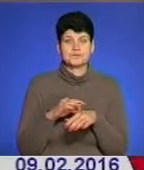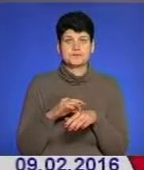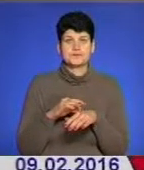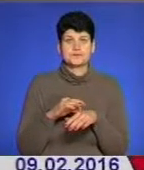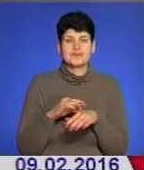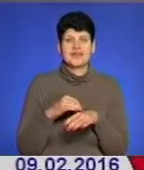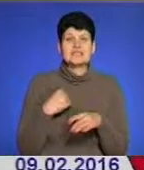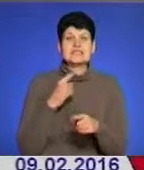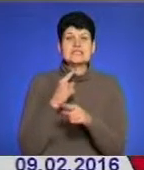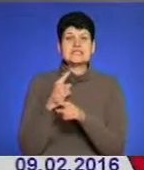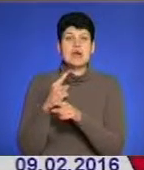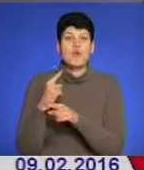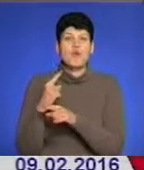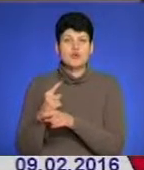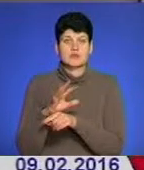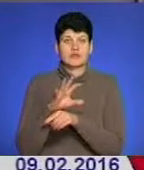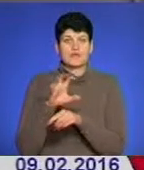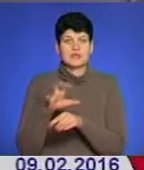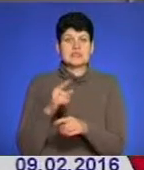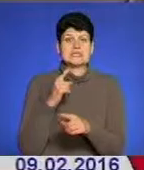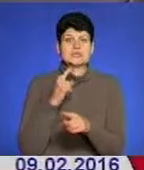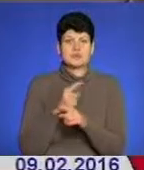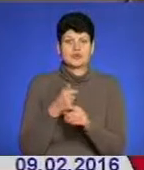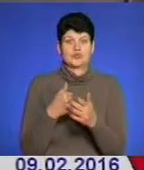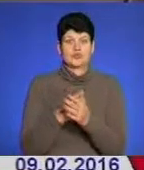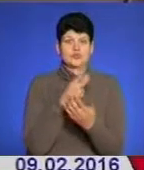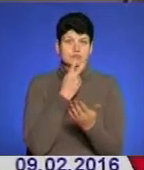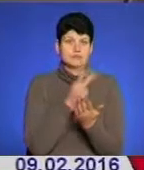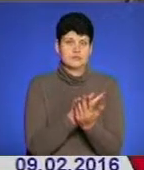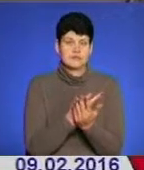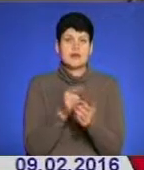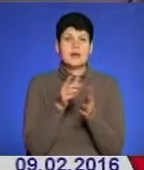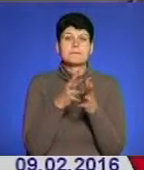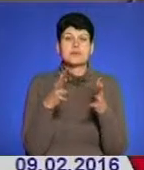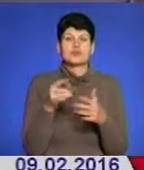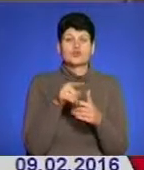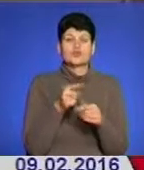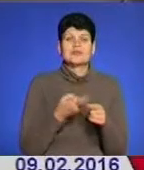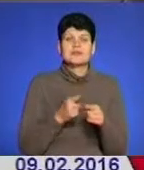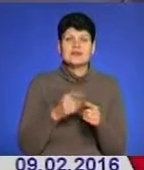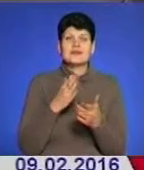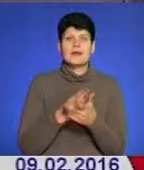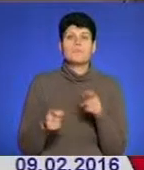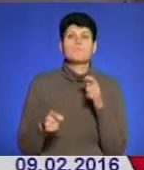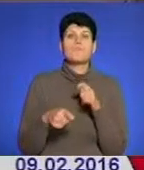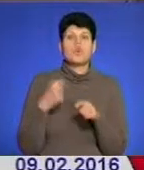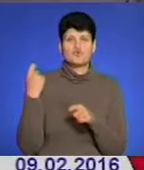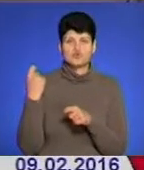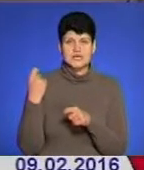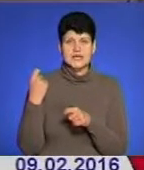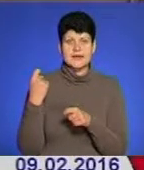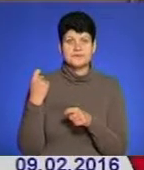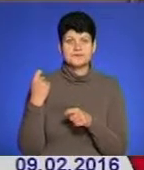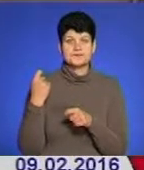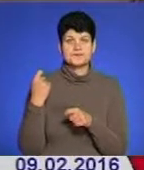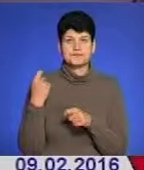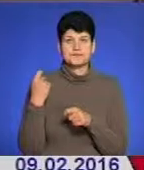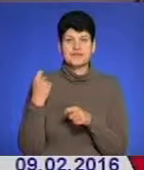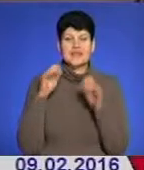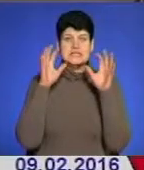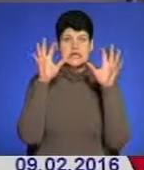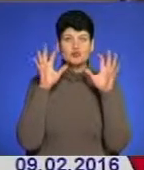вони заборонені, світлини такі заборонені до оприлюднення. Більше того, це є порушення і